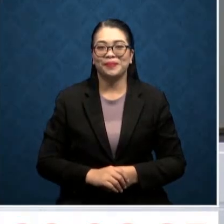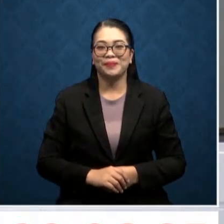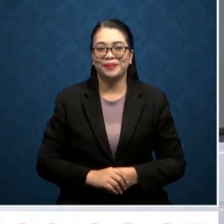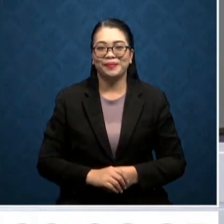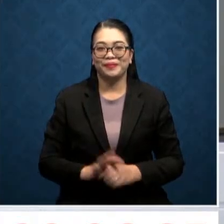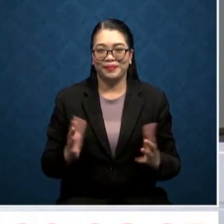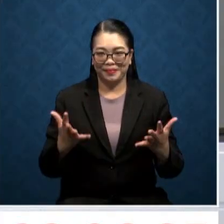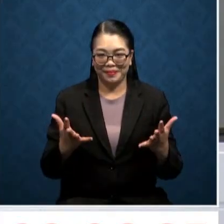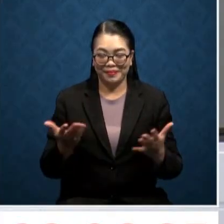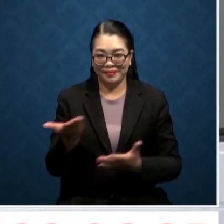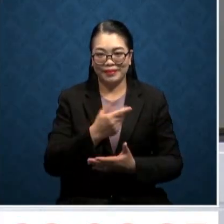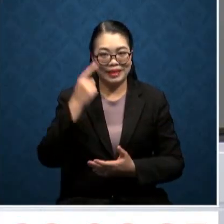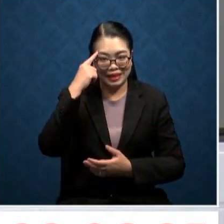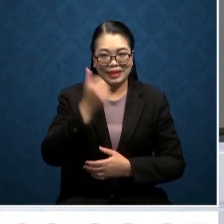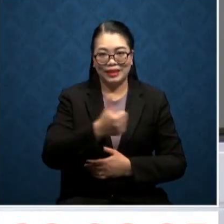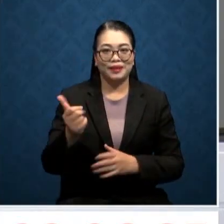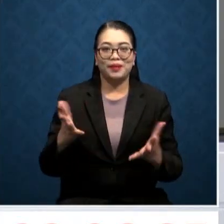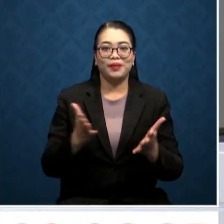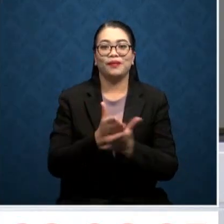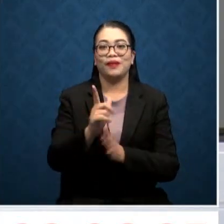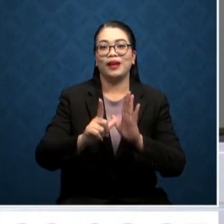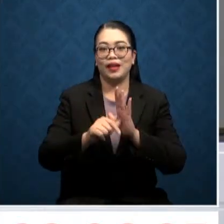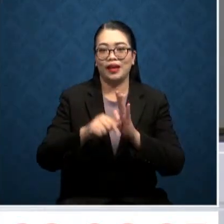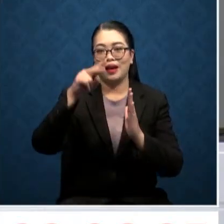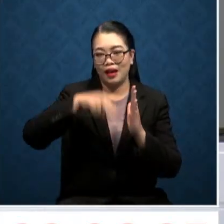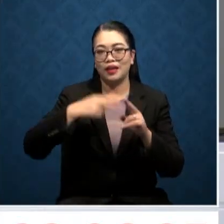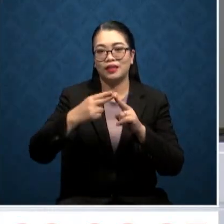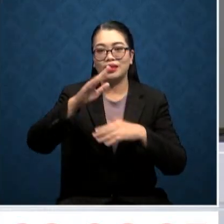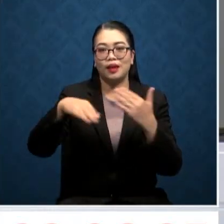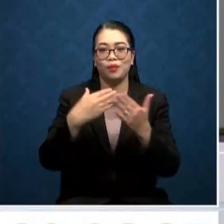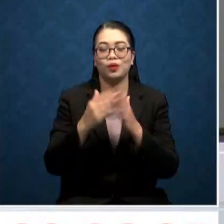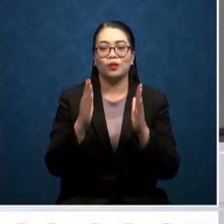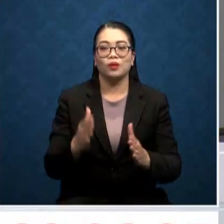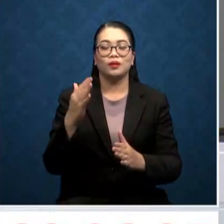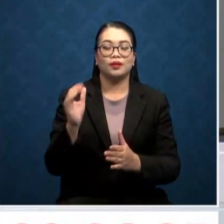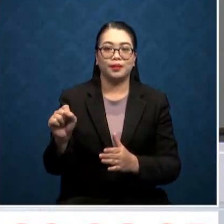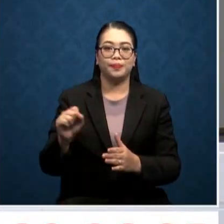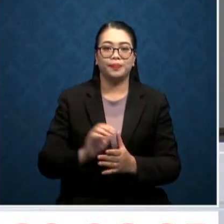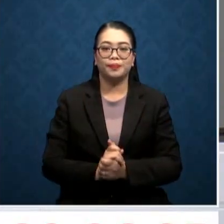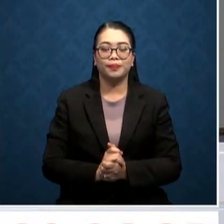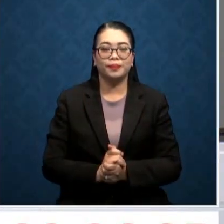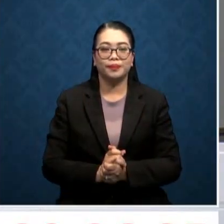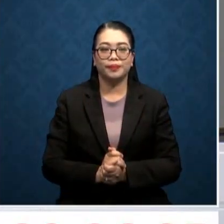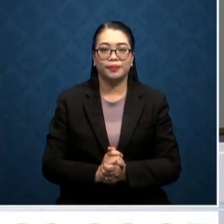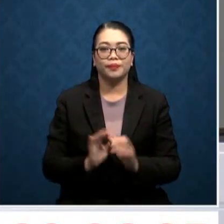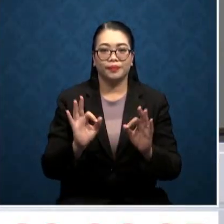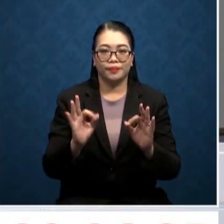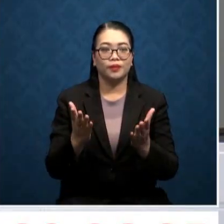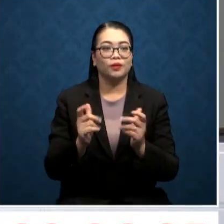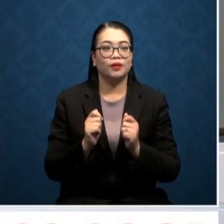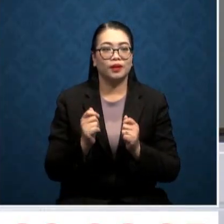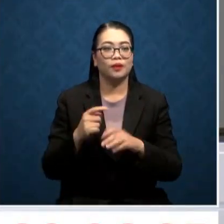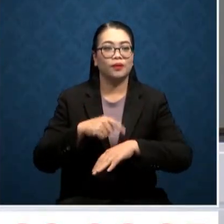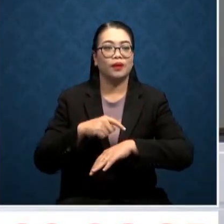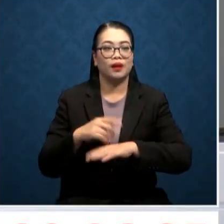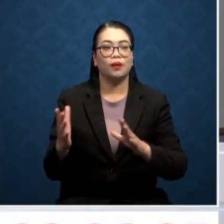ไม่มีท่านใดเห็นเป็นอย่างอื่นขอฝ่ายเลขาอ่านรายชื่อครับครับโอเคท่านขออนุญาตเวลานิด